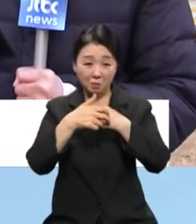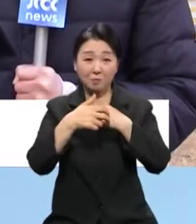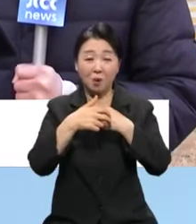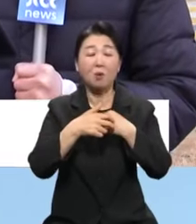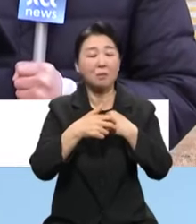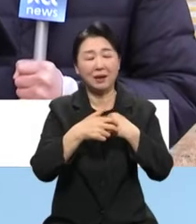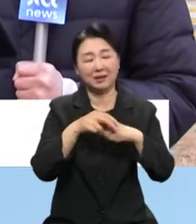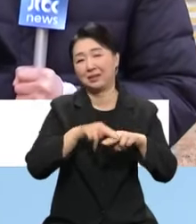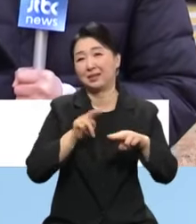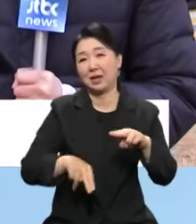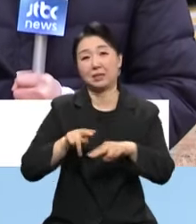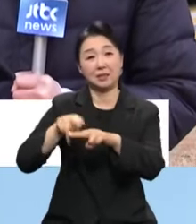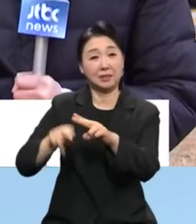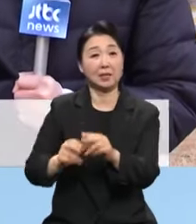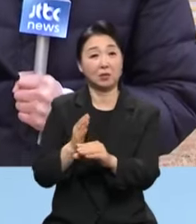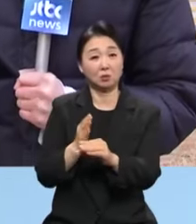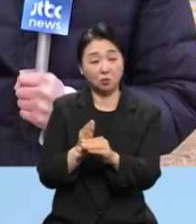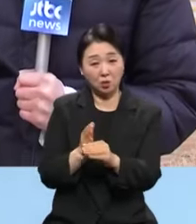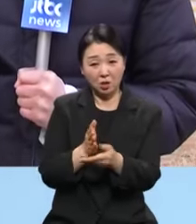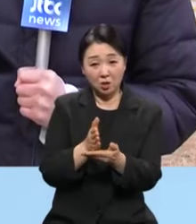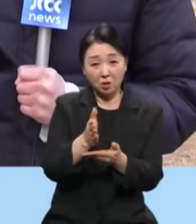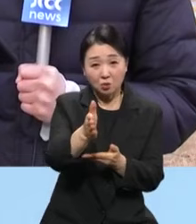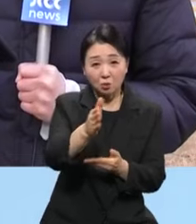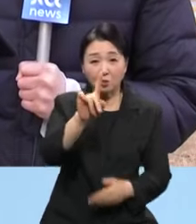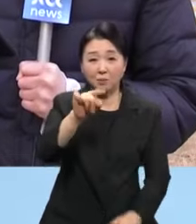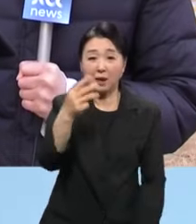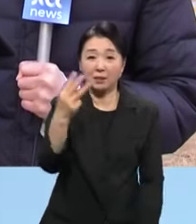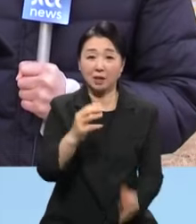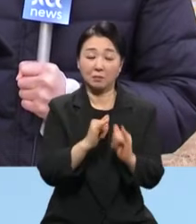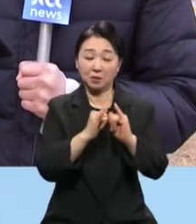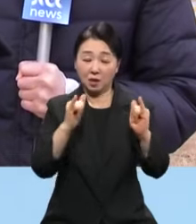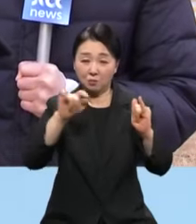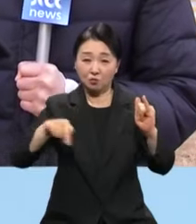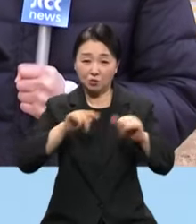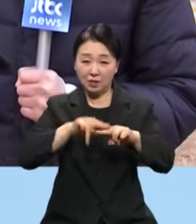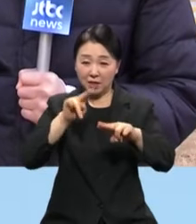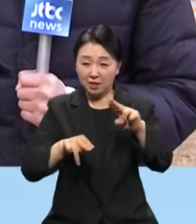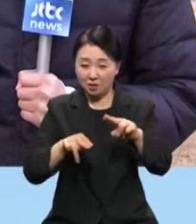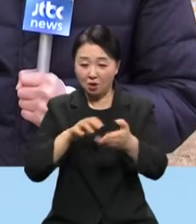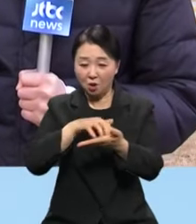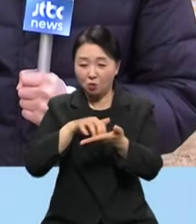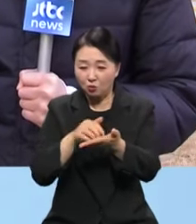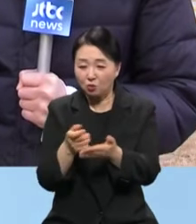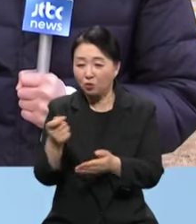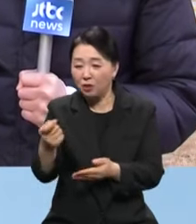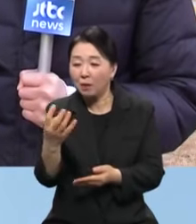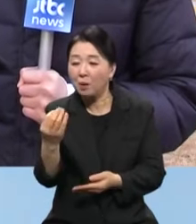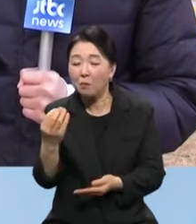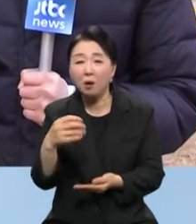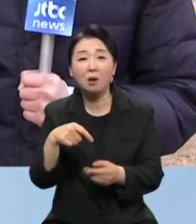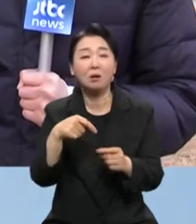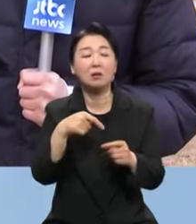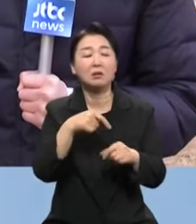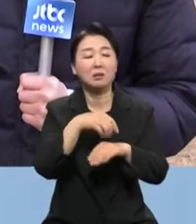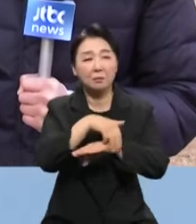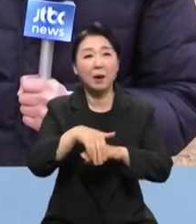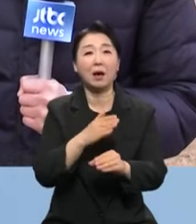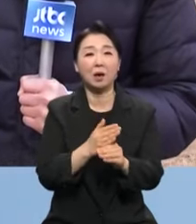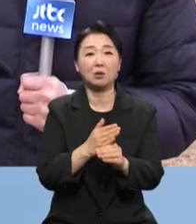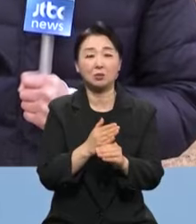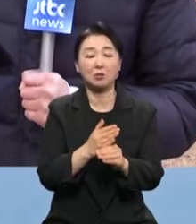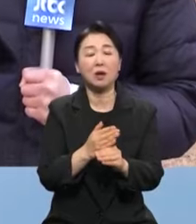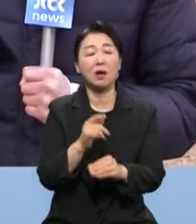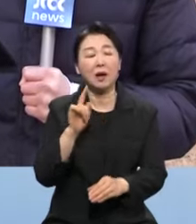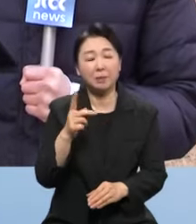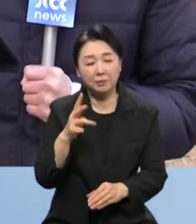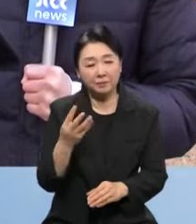나오고 있습니다. 전국 전공의 13,000여 명 중 몇 명이 사직서를 냈는지 복지부가 현재 집계하고 있는데 적어도 수천 명에 달할